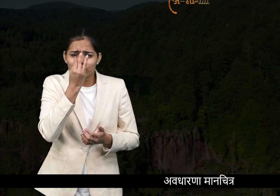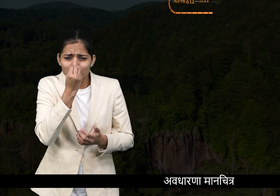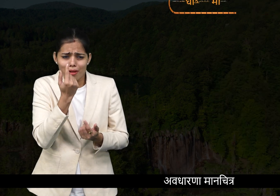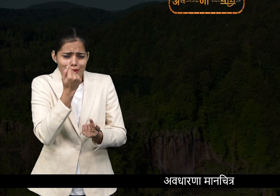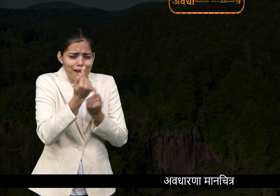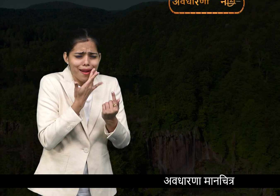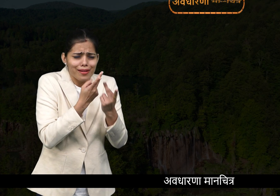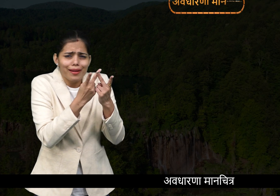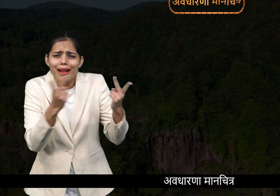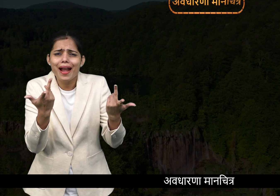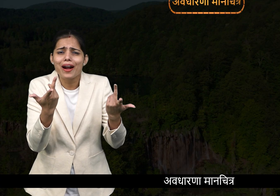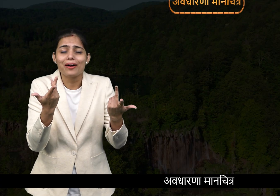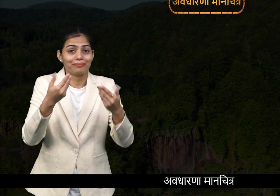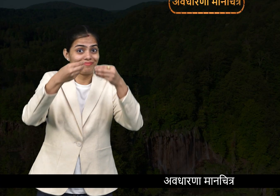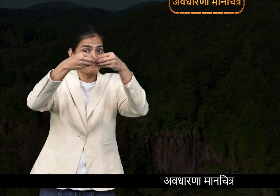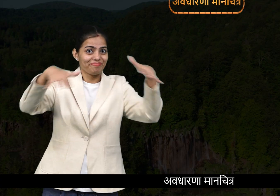अवधारणा मानचित्र।